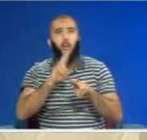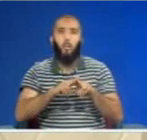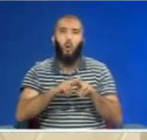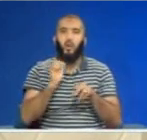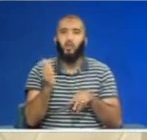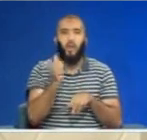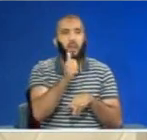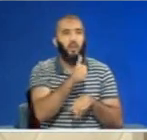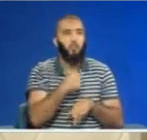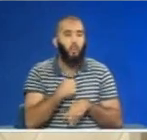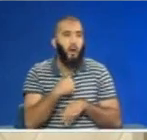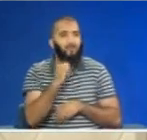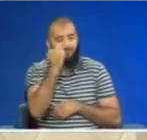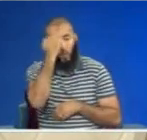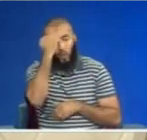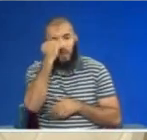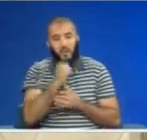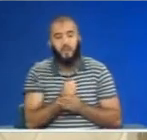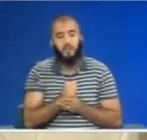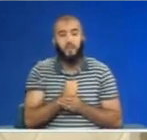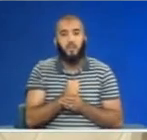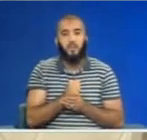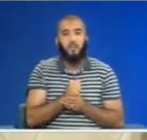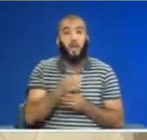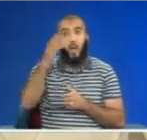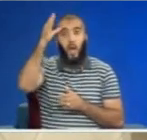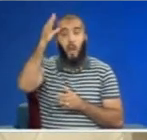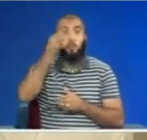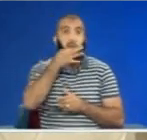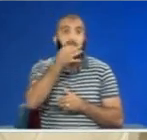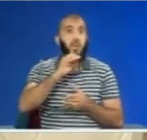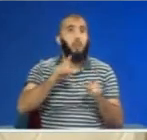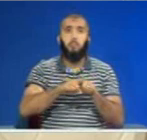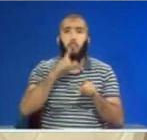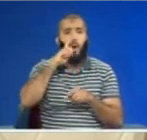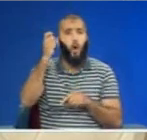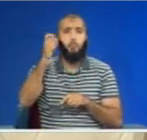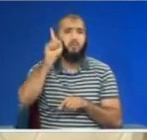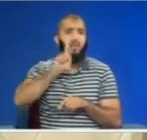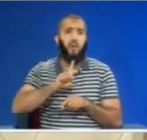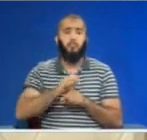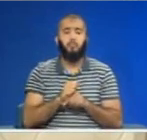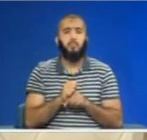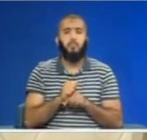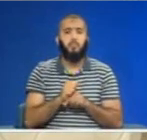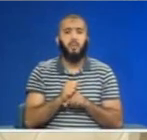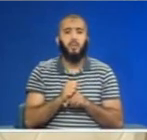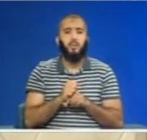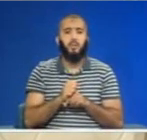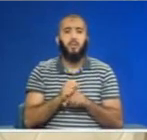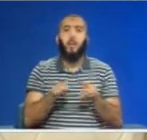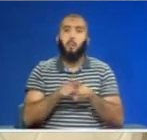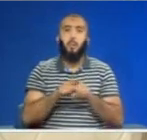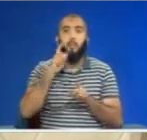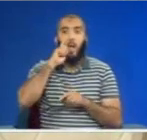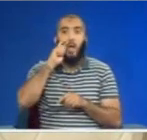هذا الأمر يعم الذكور والإناث على حد سواء، معناها كما أنه للرجل